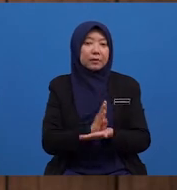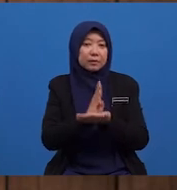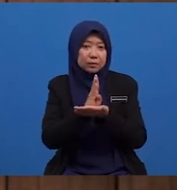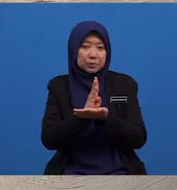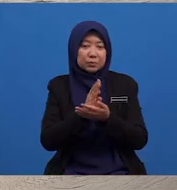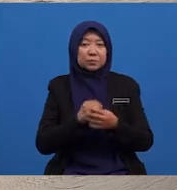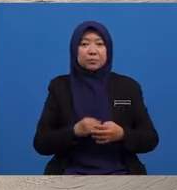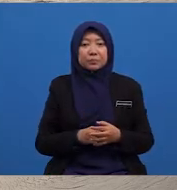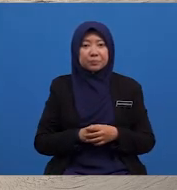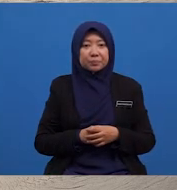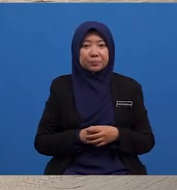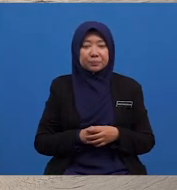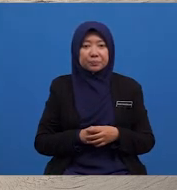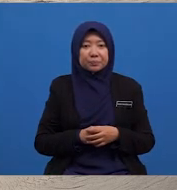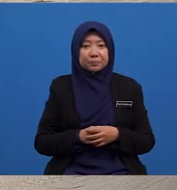bantu-membantu.